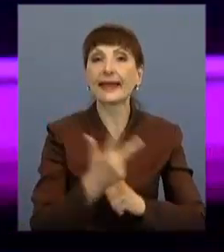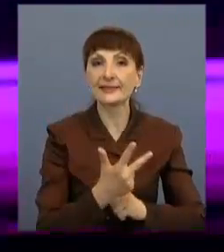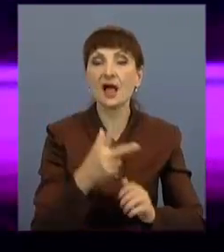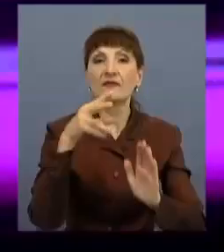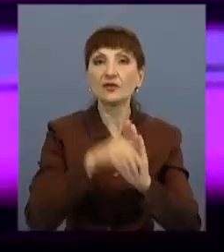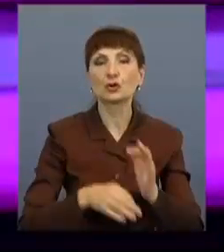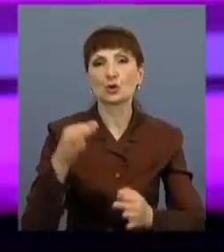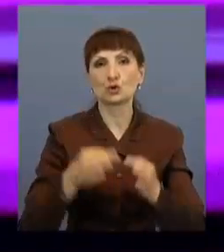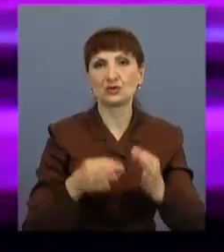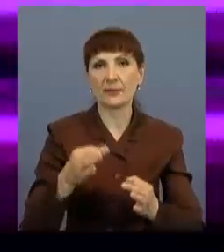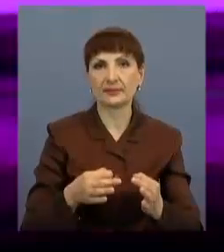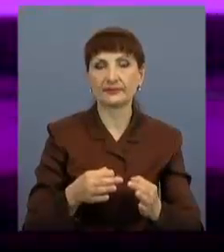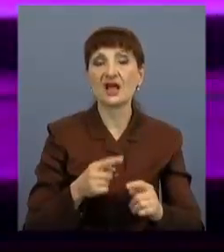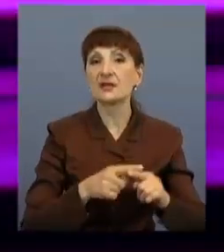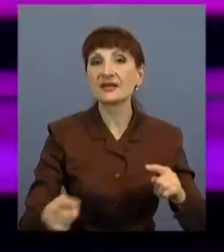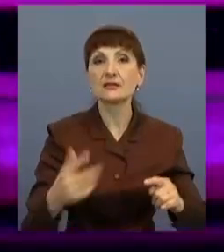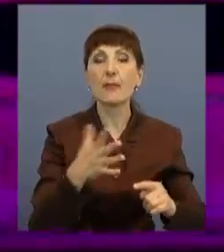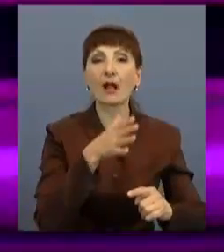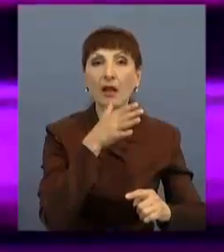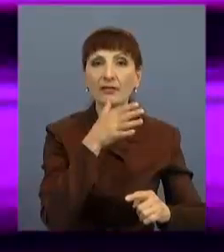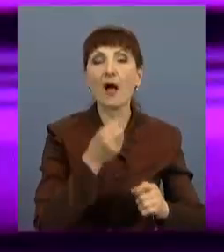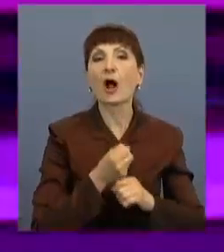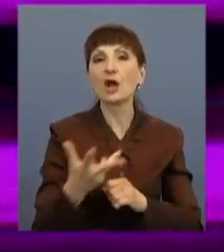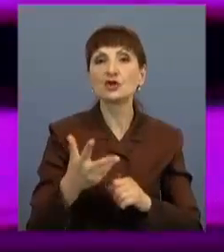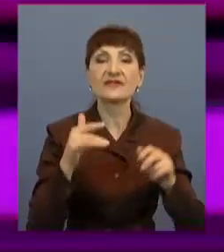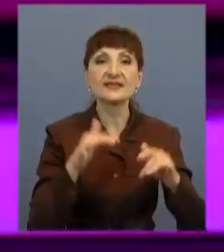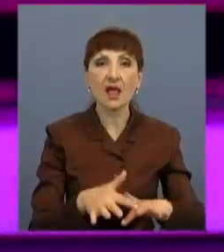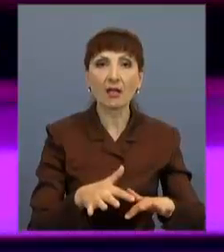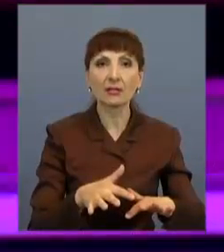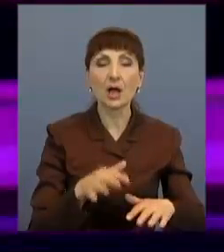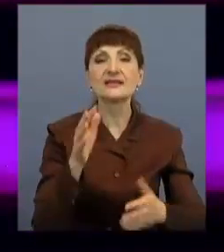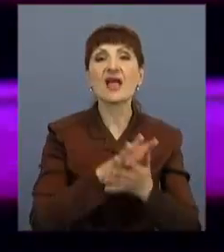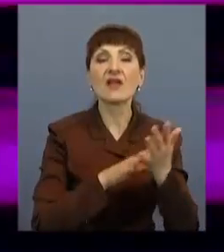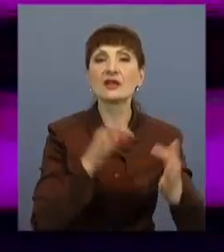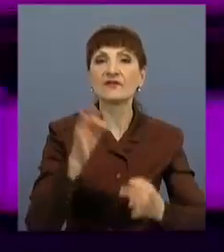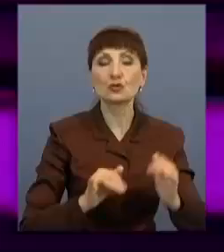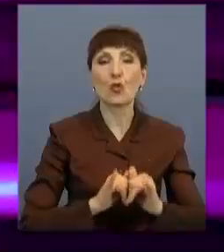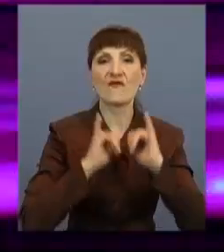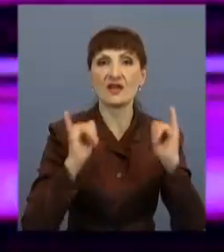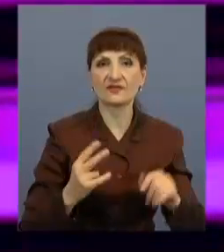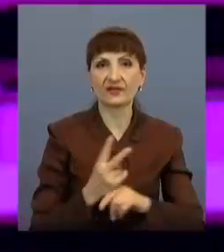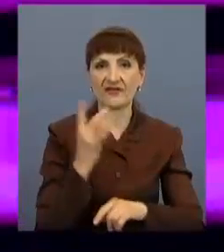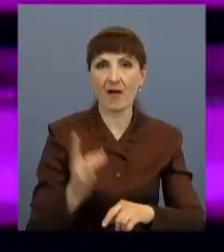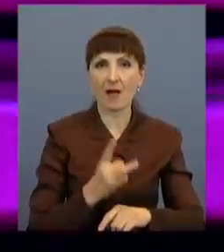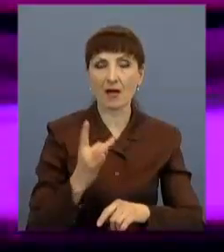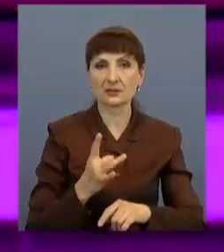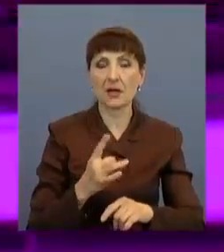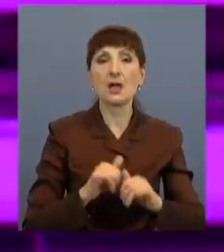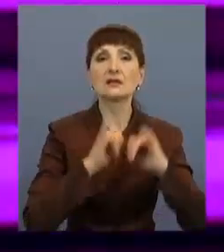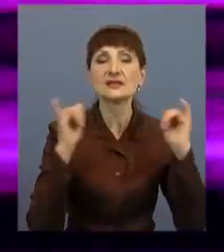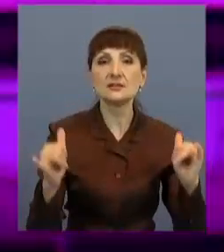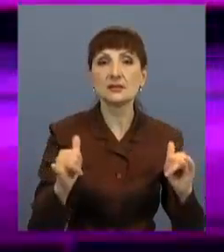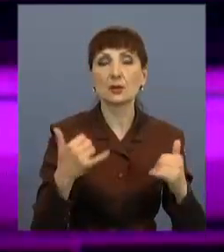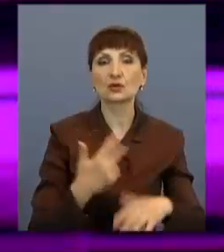вовлечен в судебные тяжбы. За последнюю пятилетку количество дел и поступивших заявлений в суд увеличилось в 2 раза и достигло